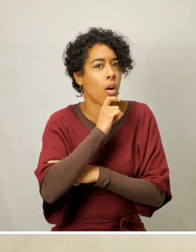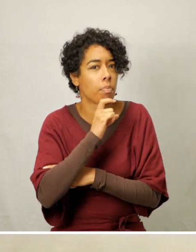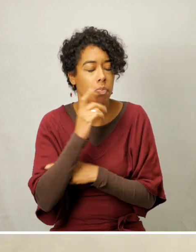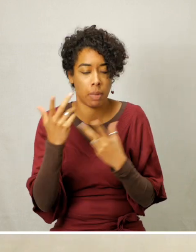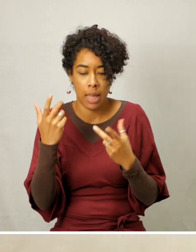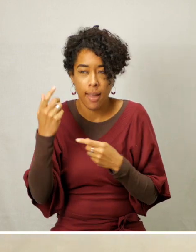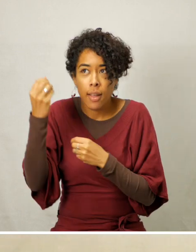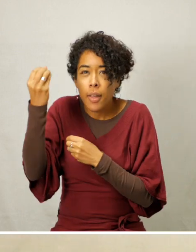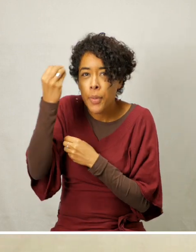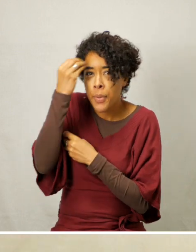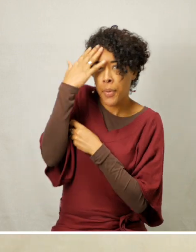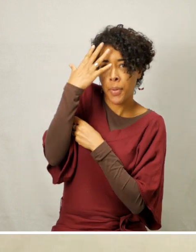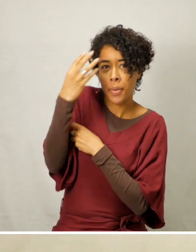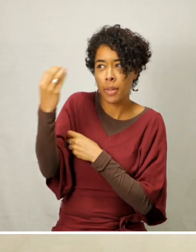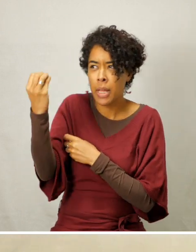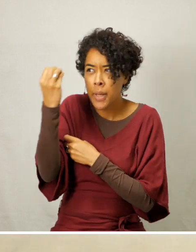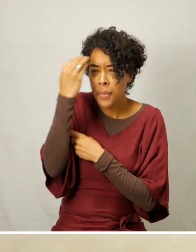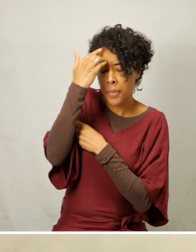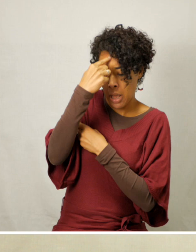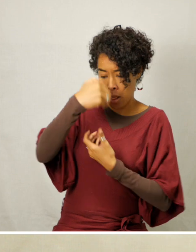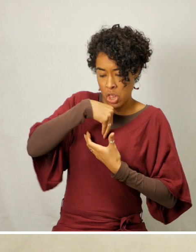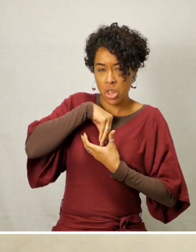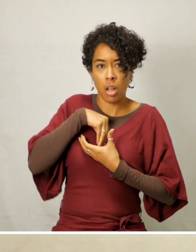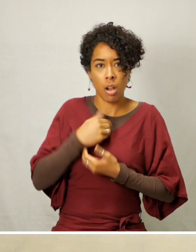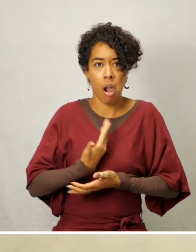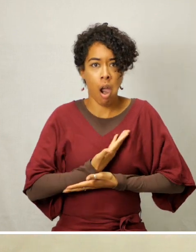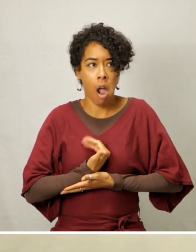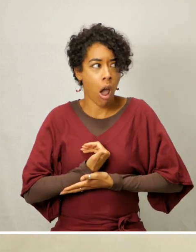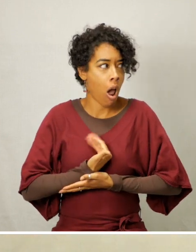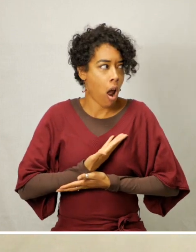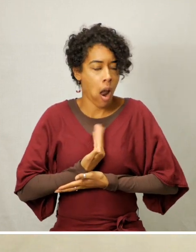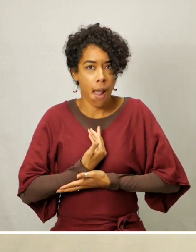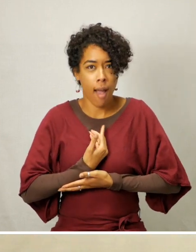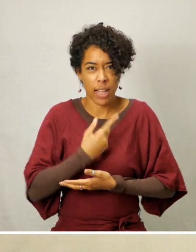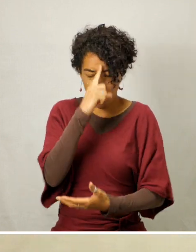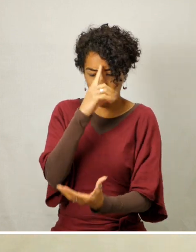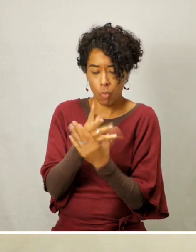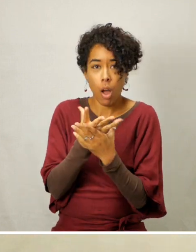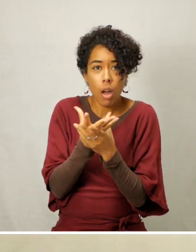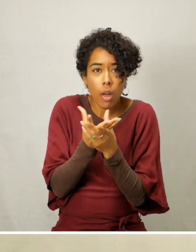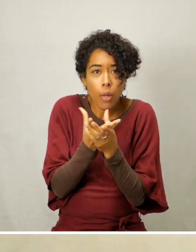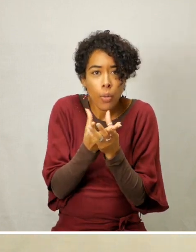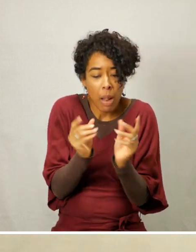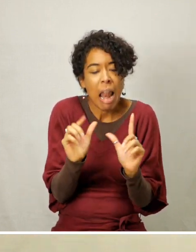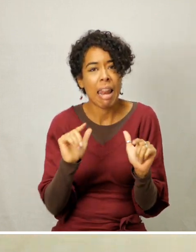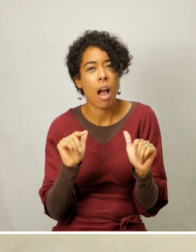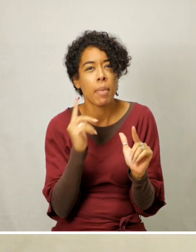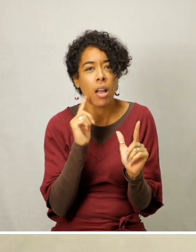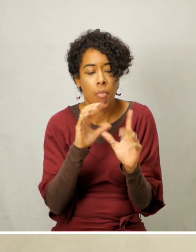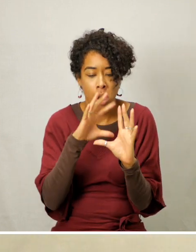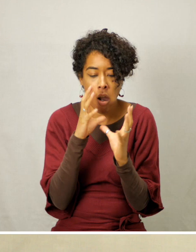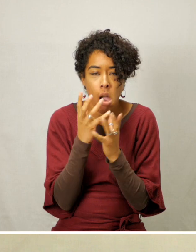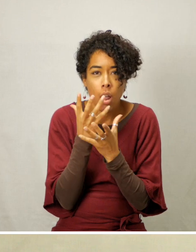pour insuffler dans ton cœur, du doute, et que ce doute, étouffe ta foi. Ta foi est toujours présente, mais elle est comme